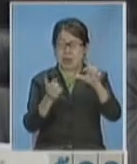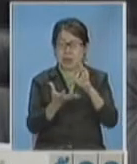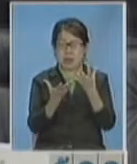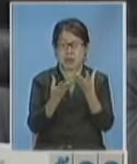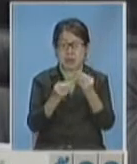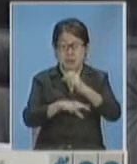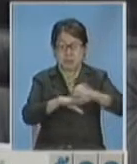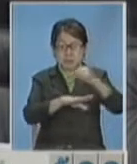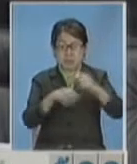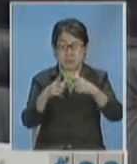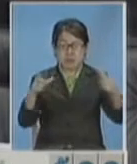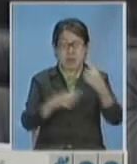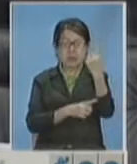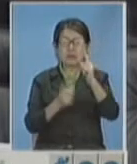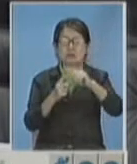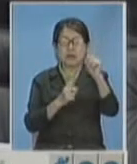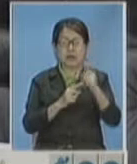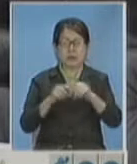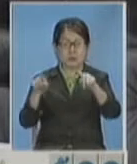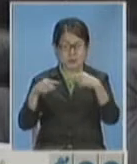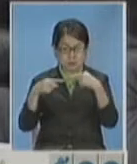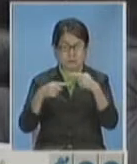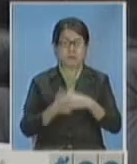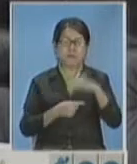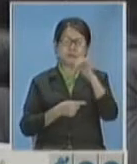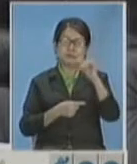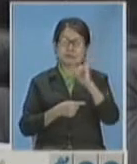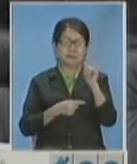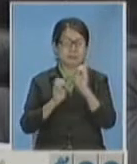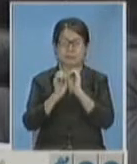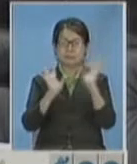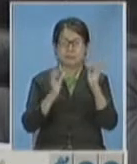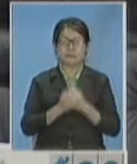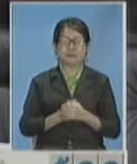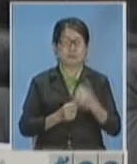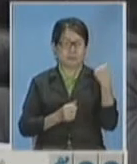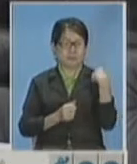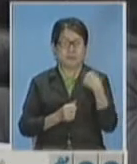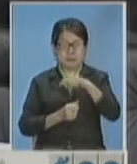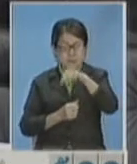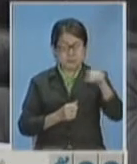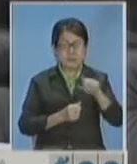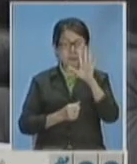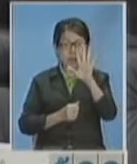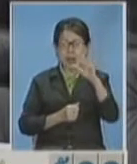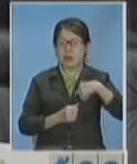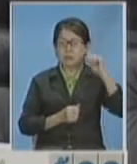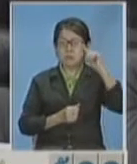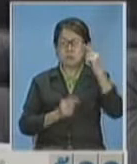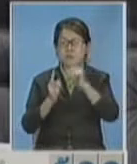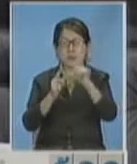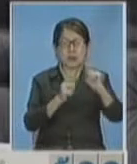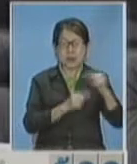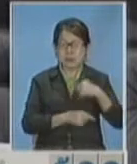จะไปซื้อที่ไหนขณะนี้คำตอบที่ได้รับก็คือยังไม่มีความชัดเจนเลยค่ะมีอยู่5แห่งแล้วก็ยังไม่รู้จะ5 6แห่งแล้วก็ไม่รู้